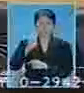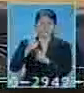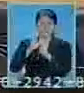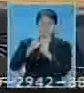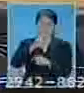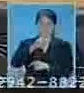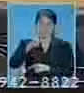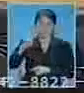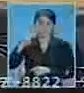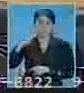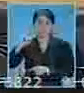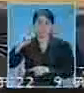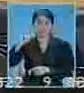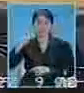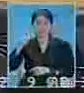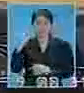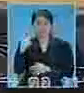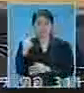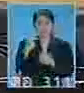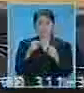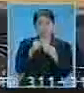ไม่รู้ไปเอามาได้อย่างไร